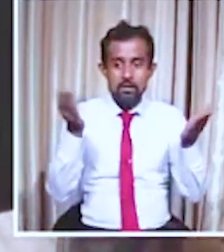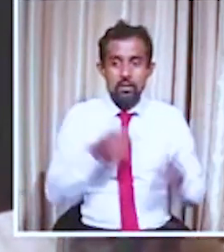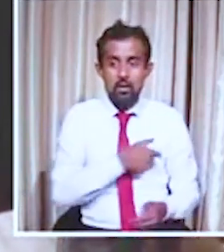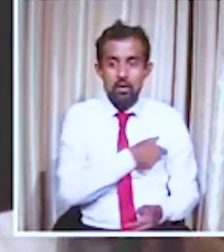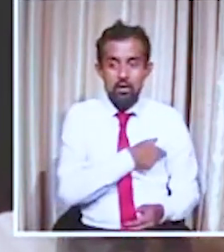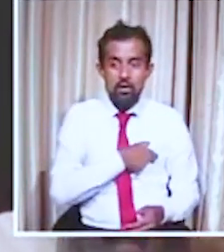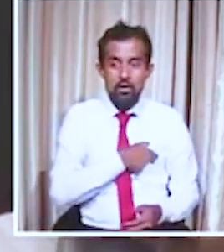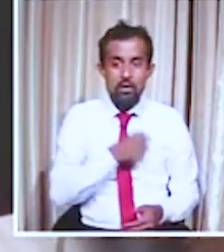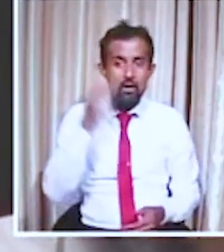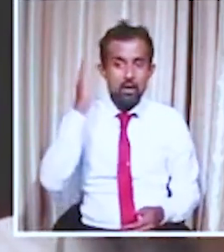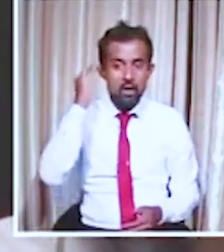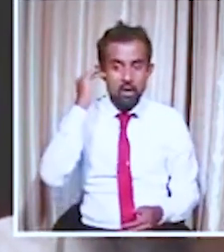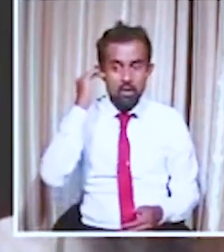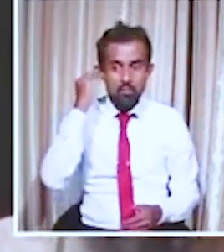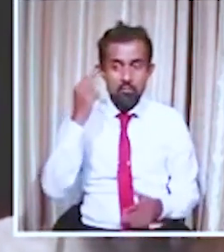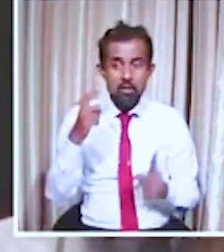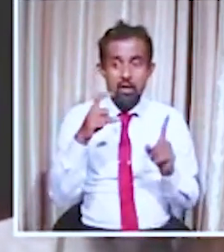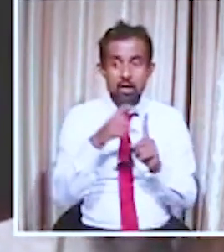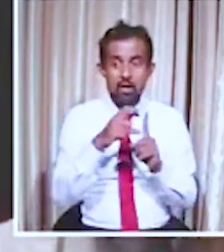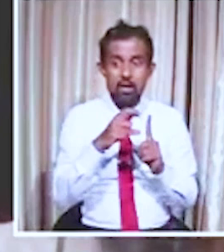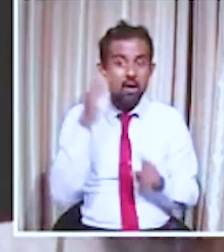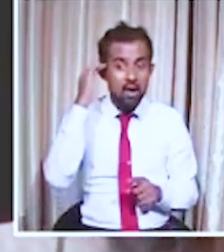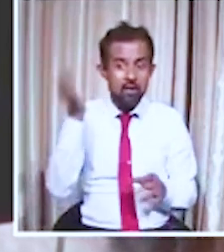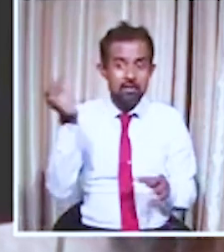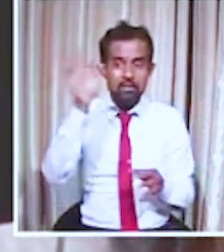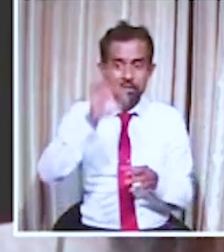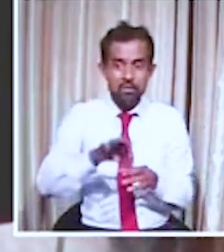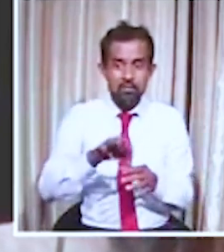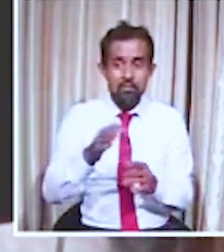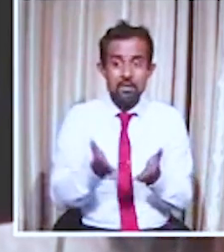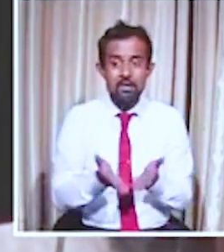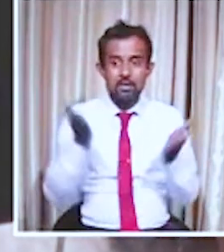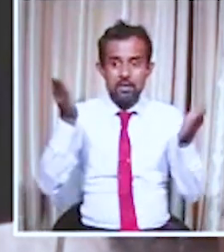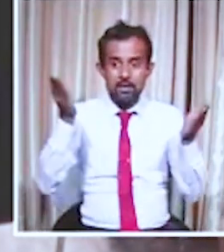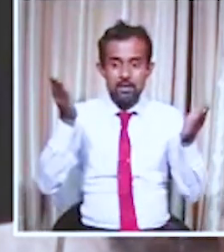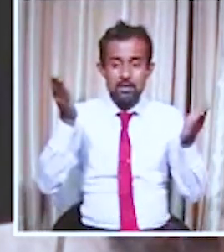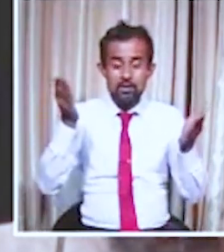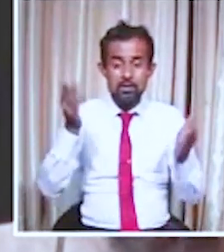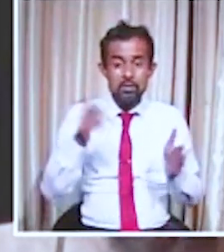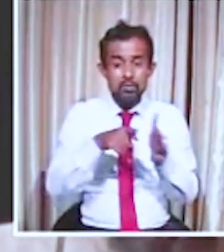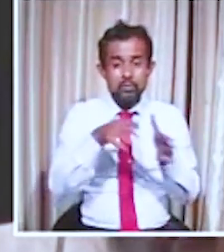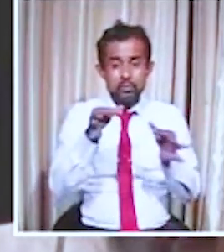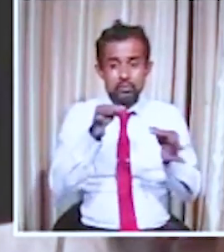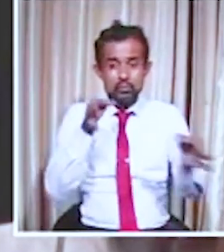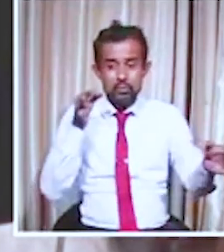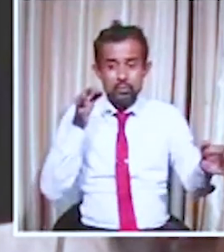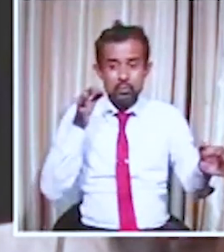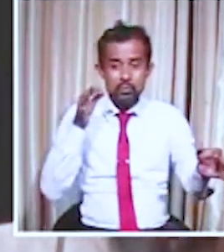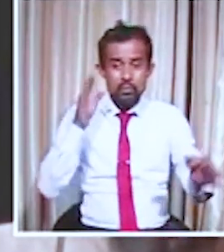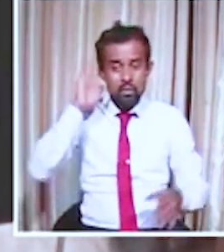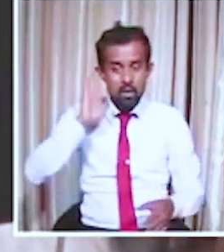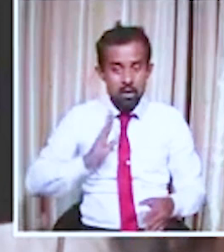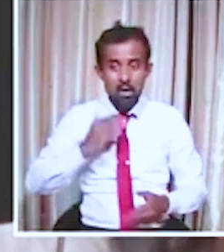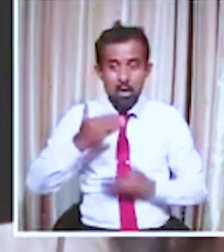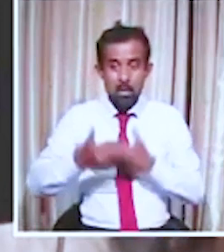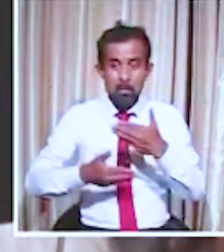முர்மு அவர்கள் தெரிவு செய்யப்பட்டார். இந்தியாவை பொறுத்தளவிலே பழங்குடியினைச் சேர்ந்த மிகவும் சிறுபான்மை சமூகத்தைச் சேர்ந்த ஒருவர்